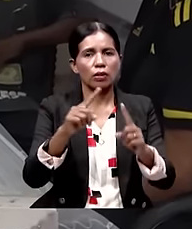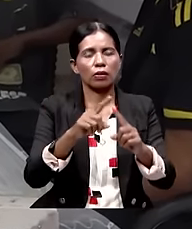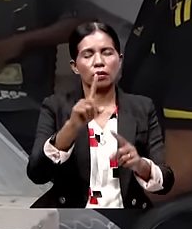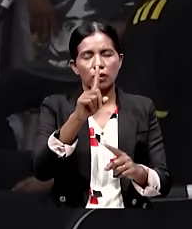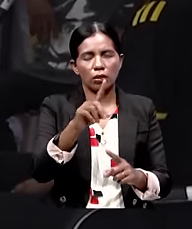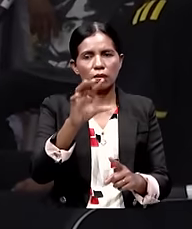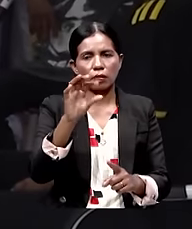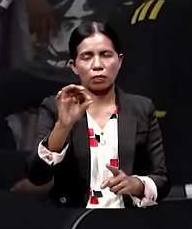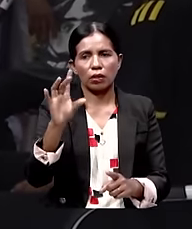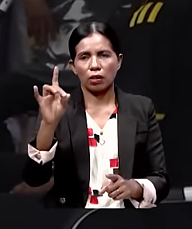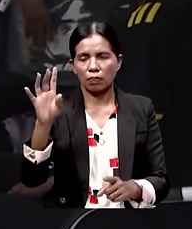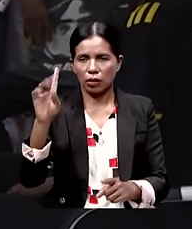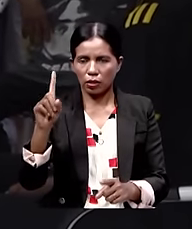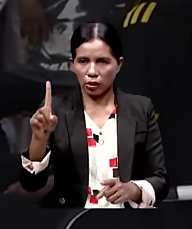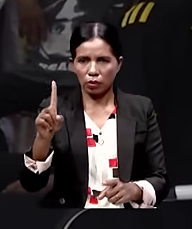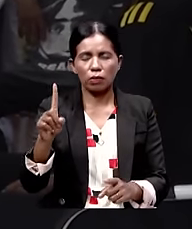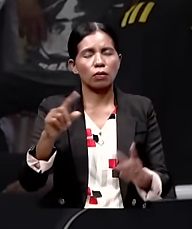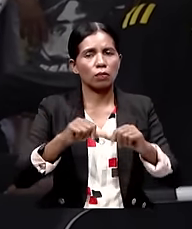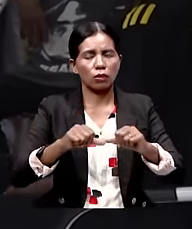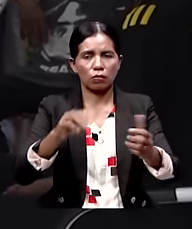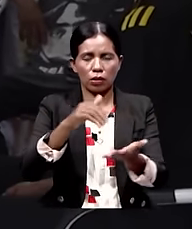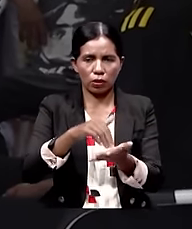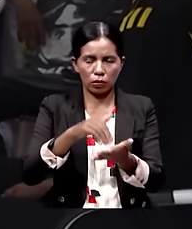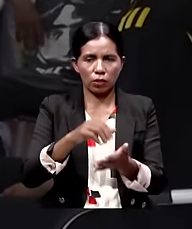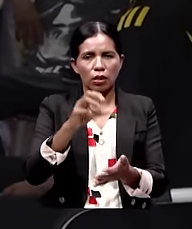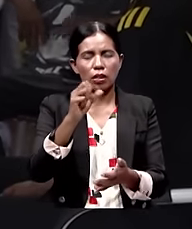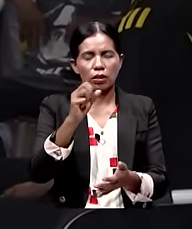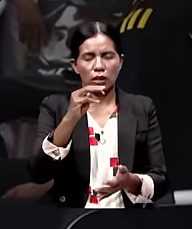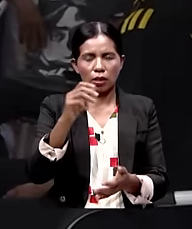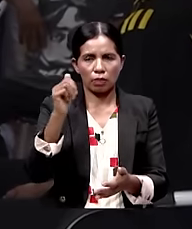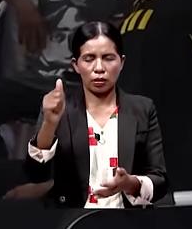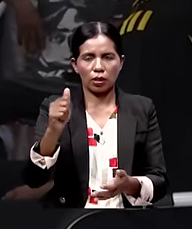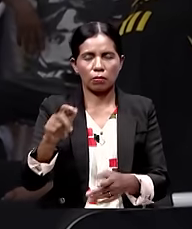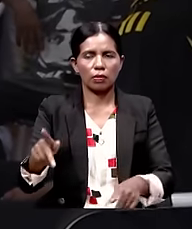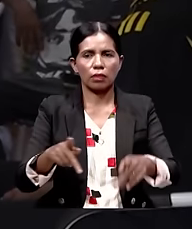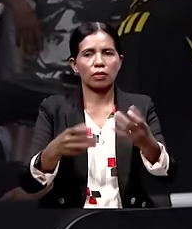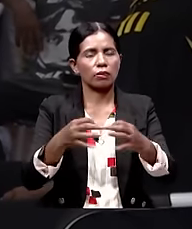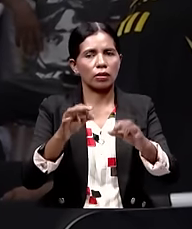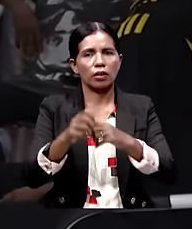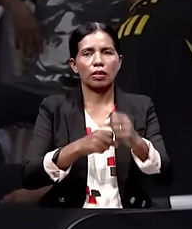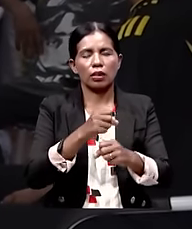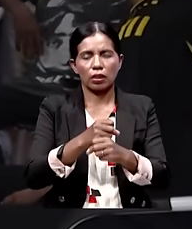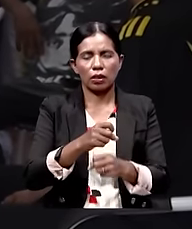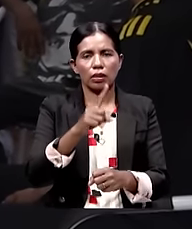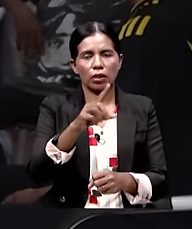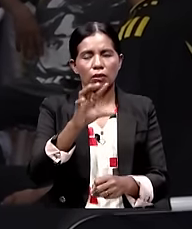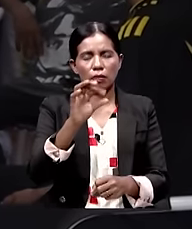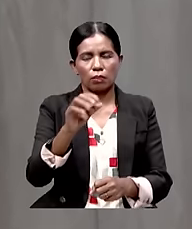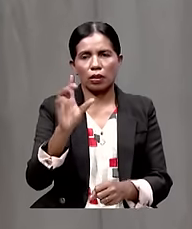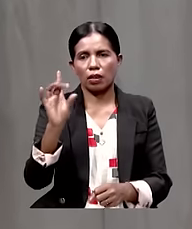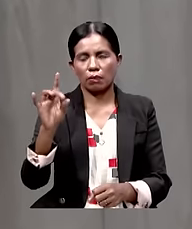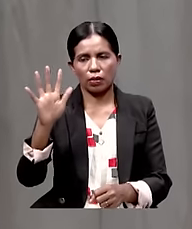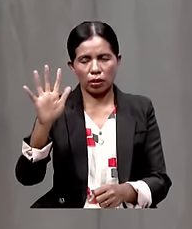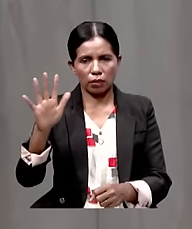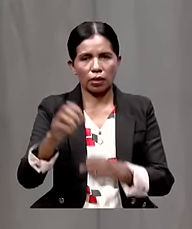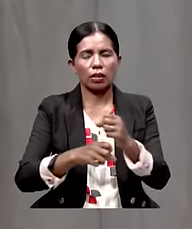tusia walun resin ida, no kontinua studi ia nivel sekundario, esmea publiku dili, no remata ia tinang riwida tusia walun resin lima.